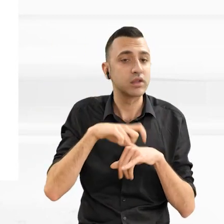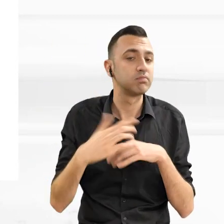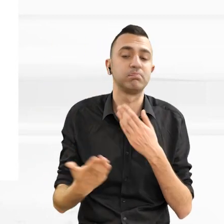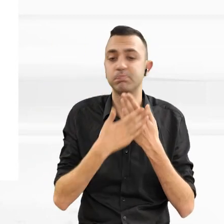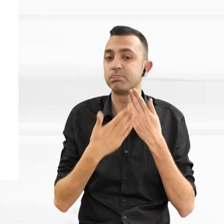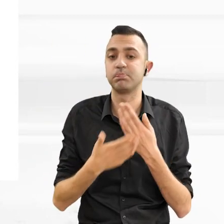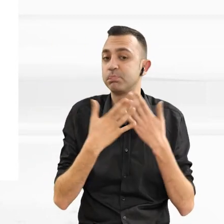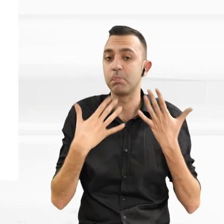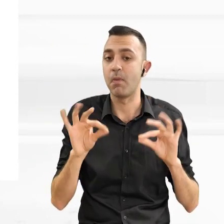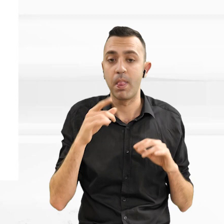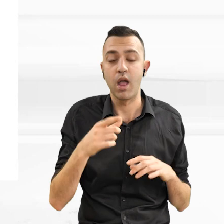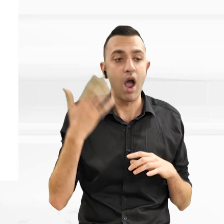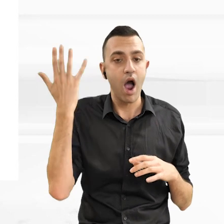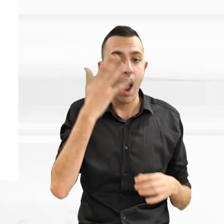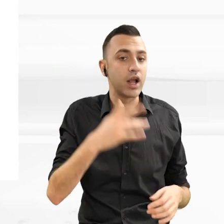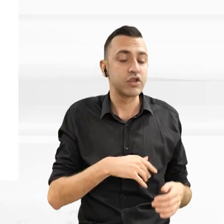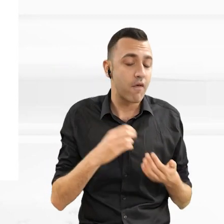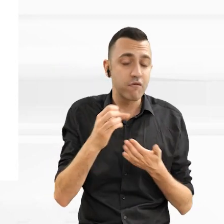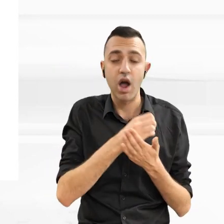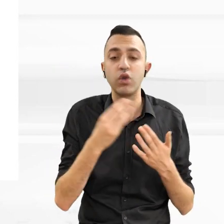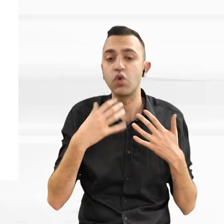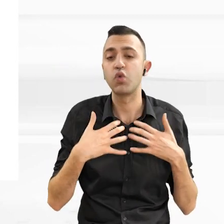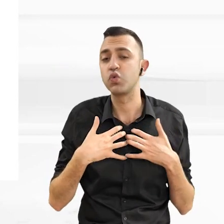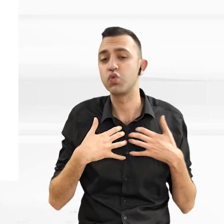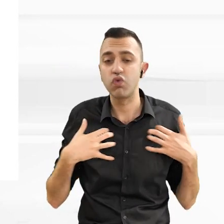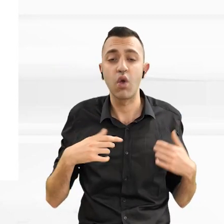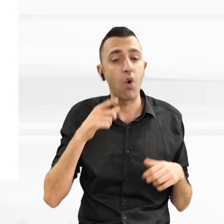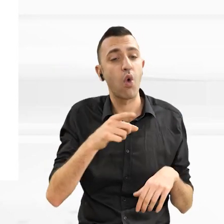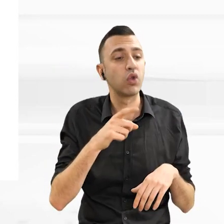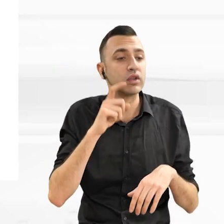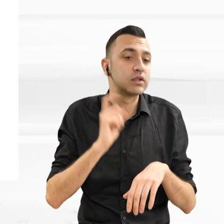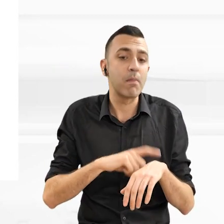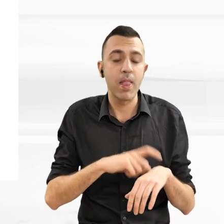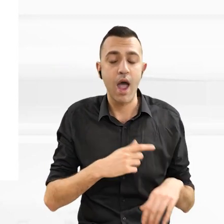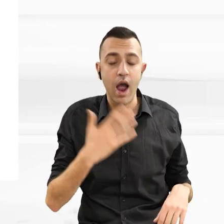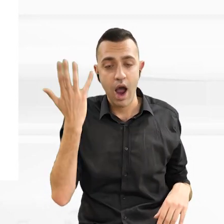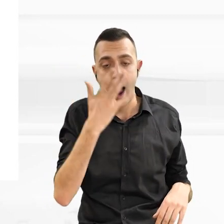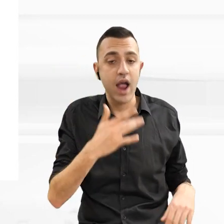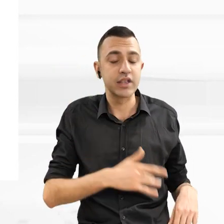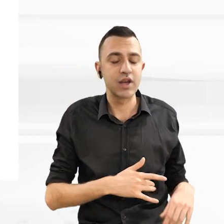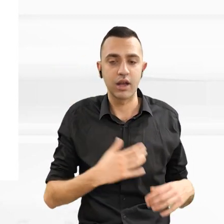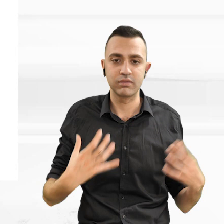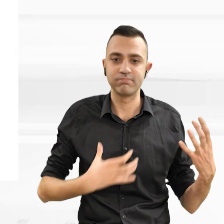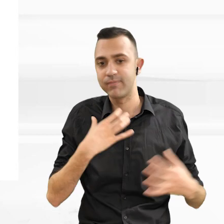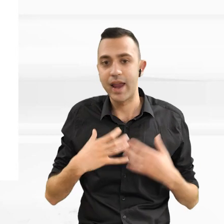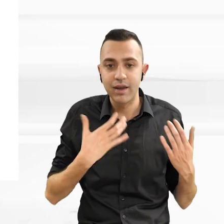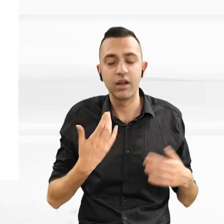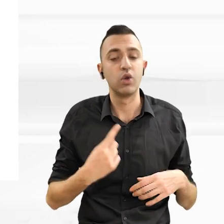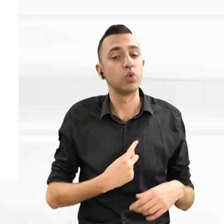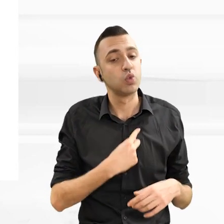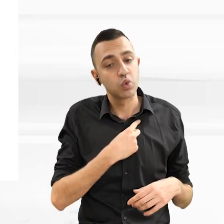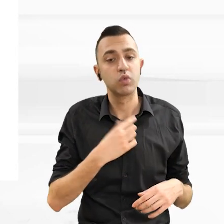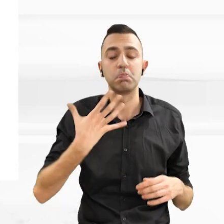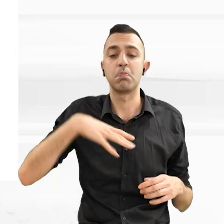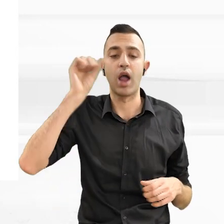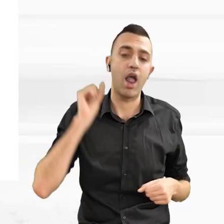karaciğer falına bu kadar güvenilmesi nedeni ise o dönemde karaciğerin duyguların ve heyecanı Merkezi ruhun barınağı olarak